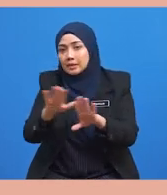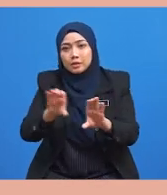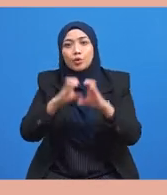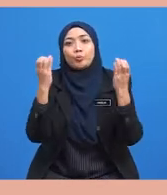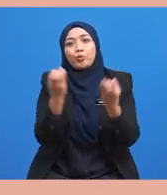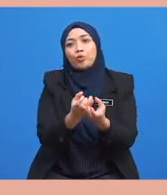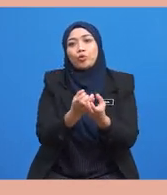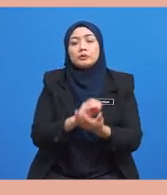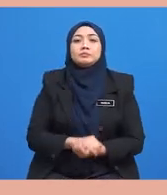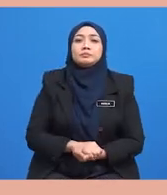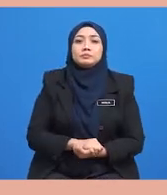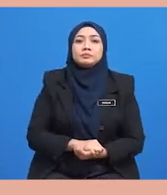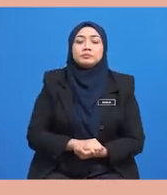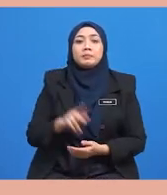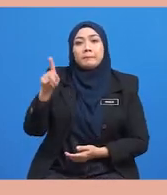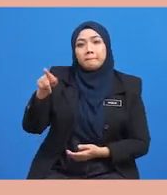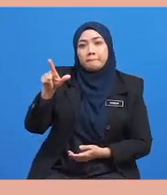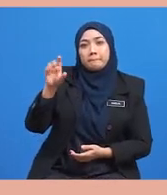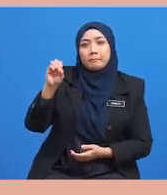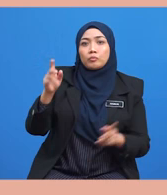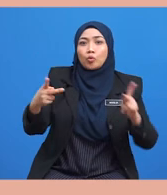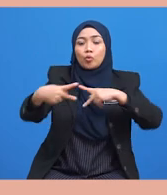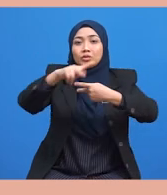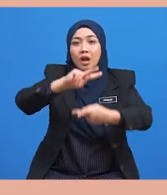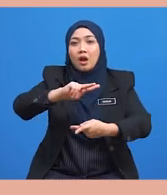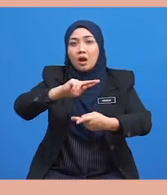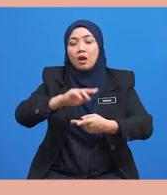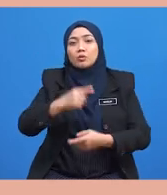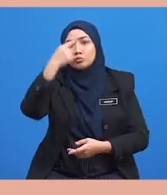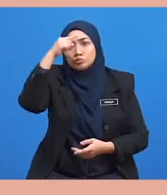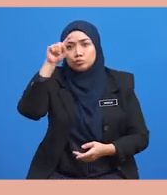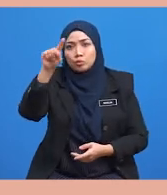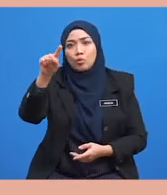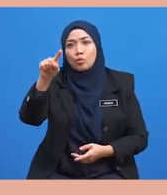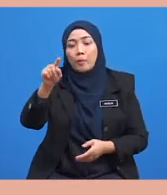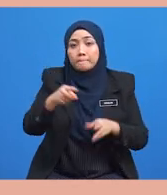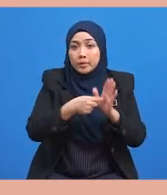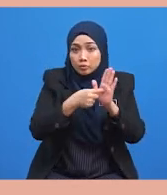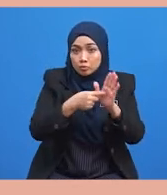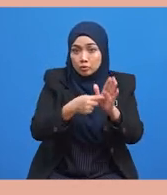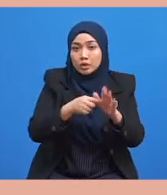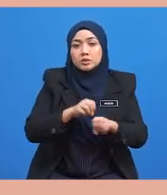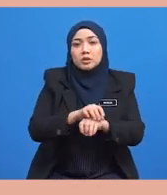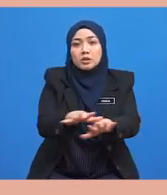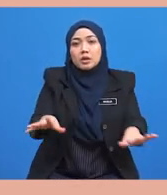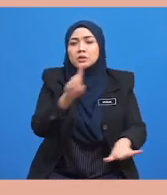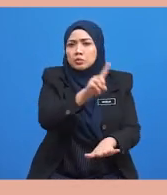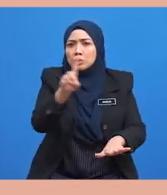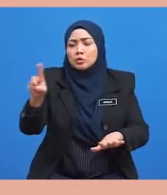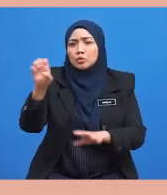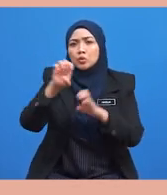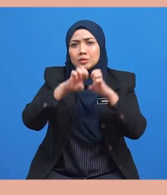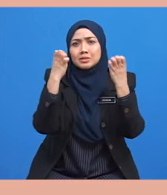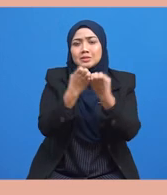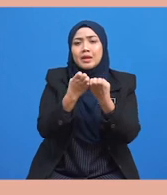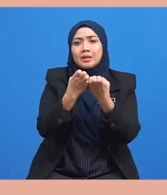terangkan bahawa plot kotak ialah satu kaedah untuk menunjukkan serakan sesuatu set data selain